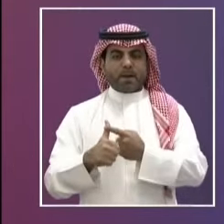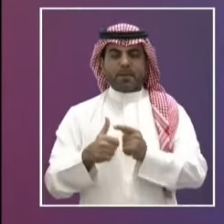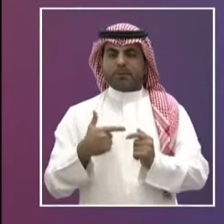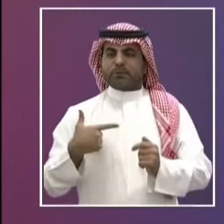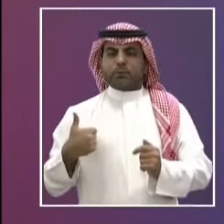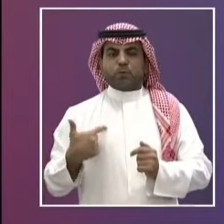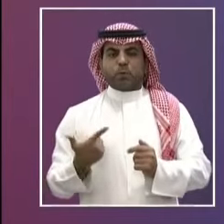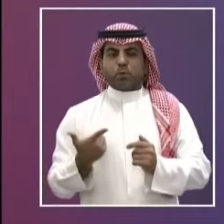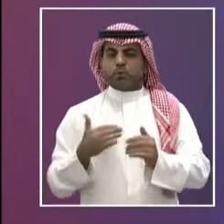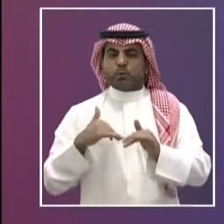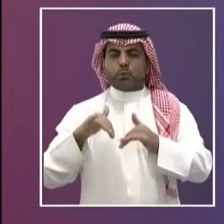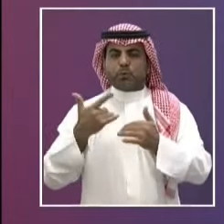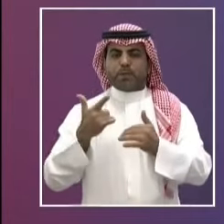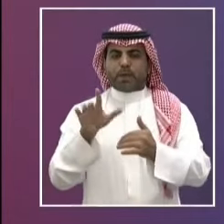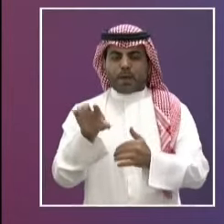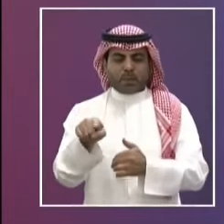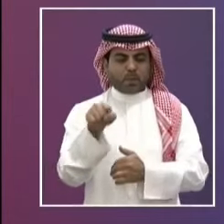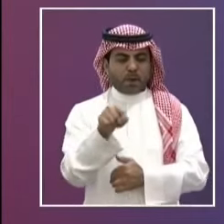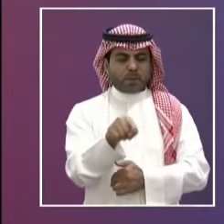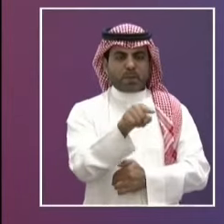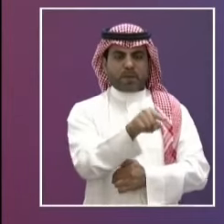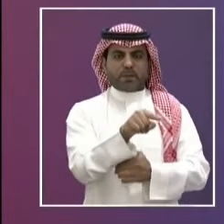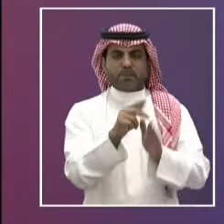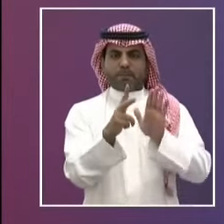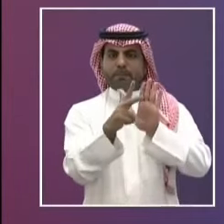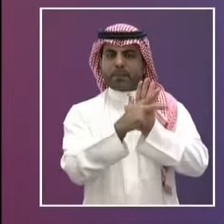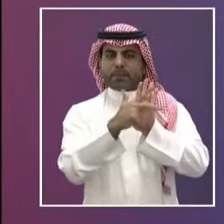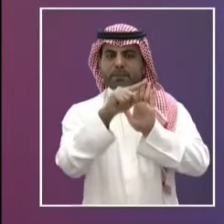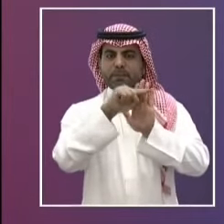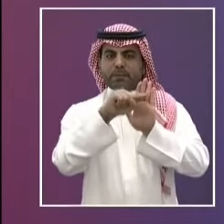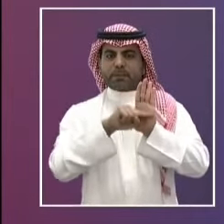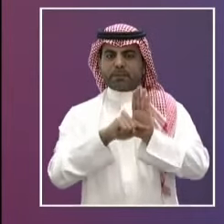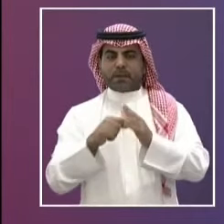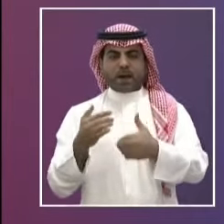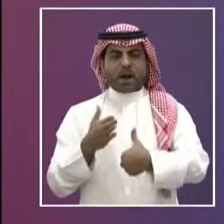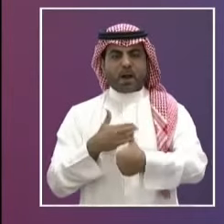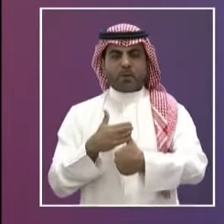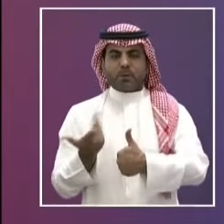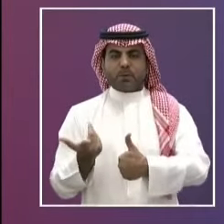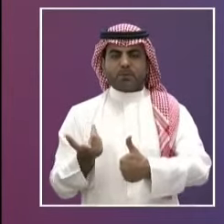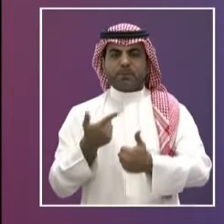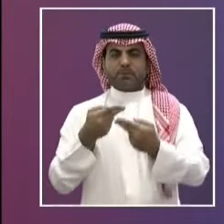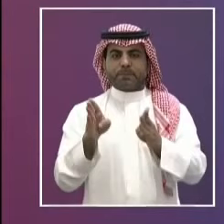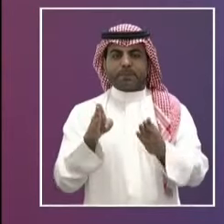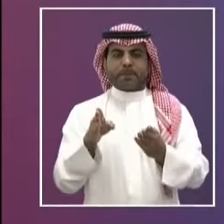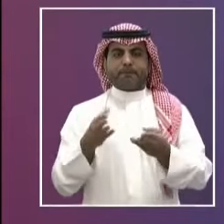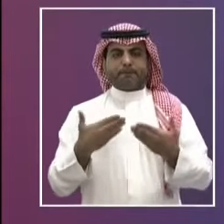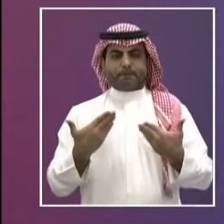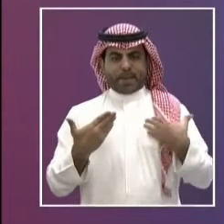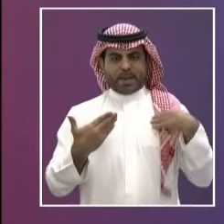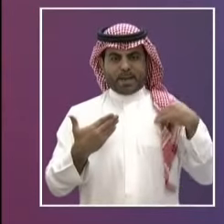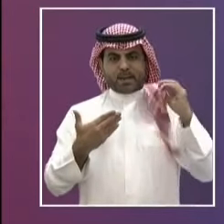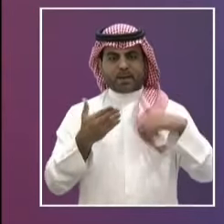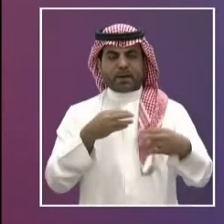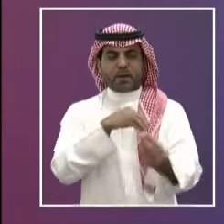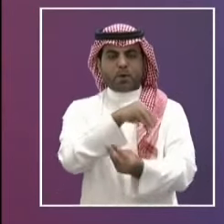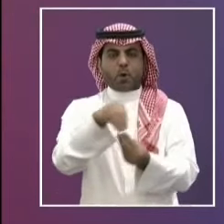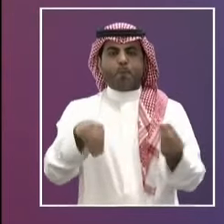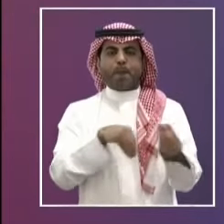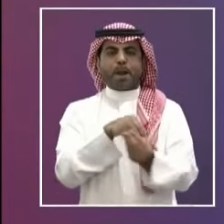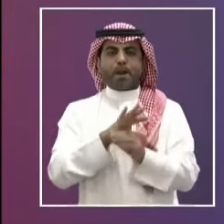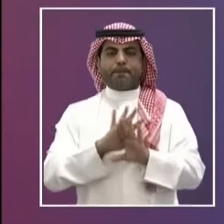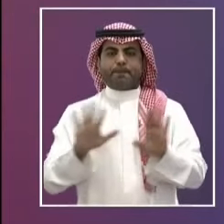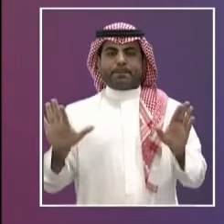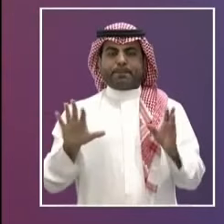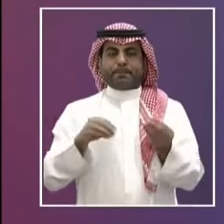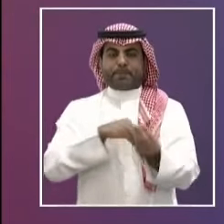التصريح اللي يبغاه، لأنه البرنامج هذا حيكون فيه أكثر من تصريح. إحنا في المرحلة الأولى حنبدأ فقط بتصريح لأداء العمرة،